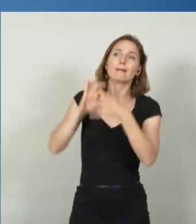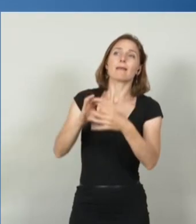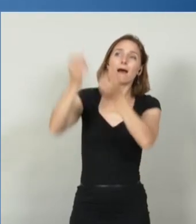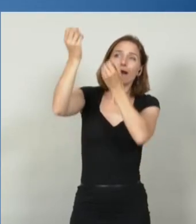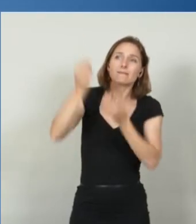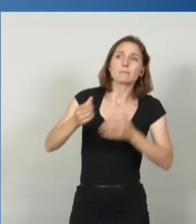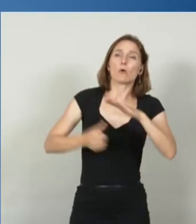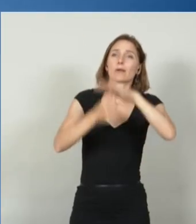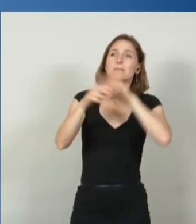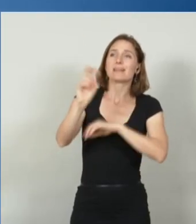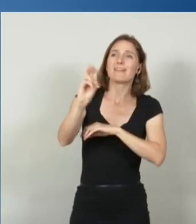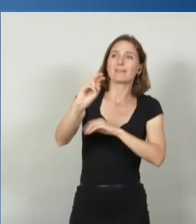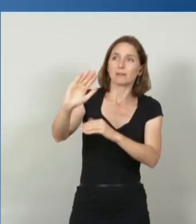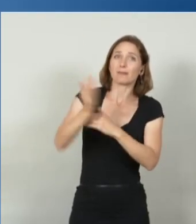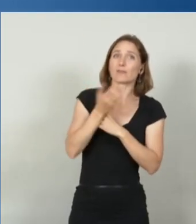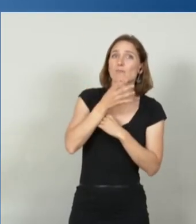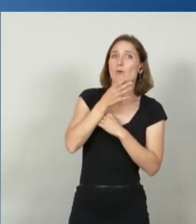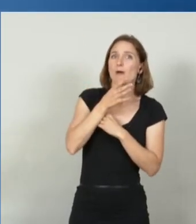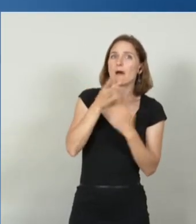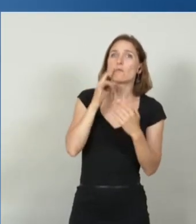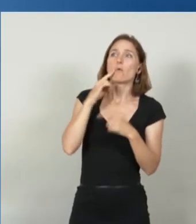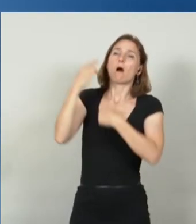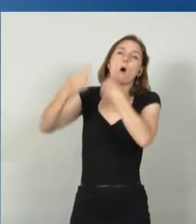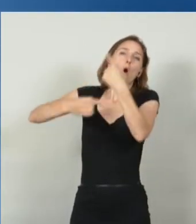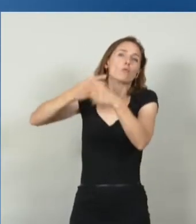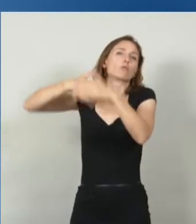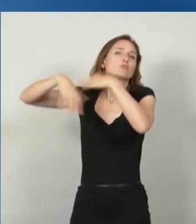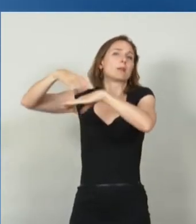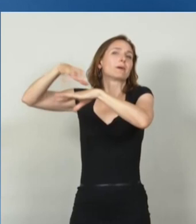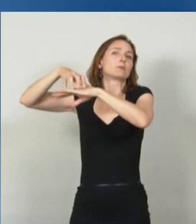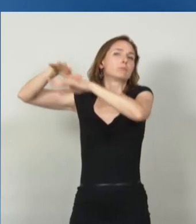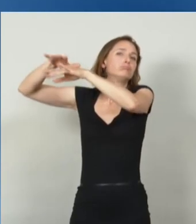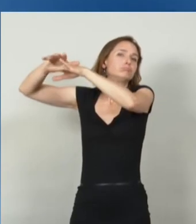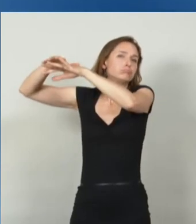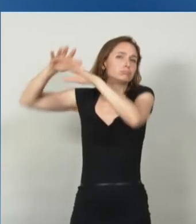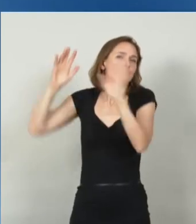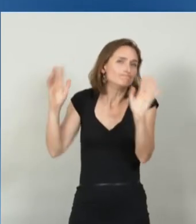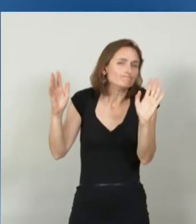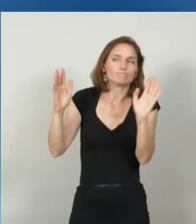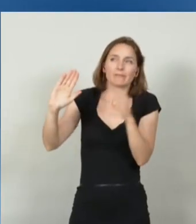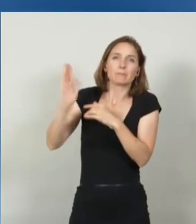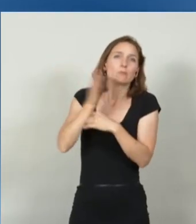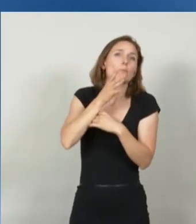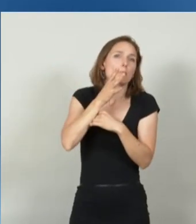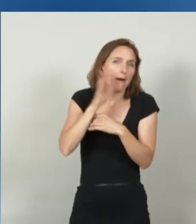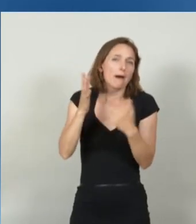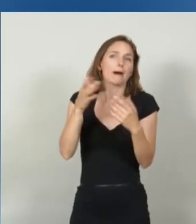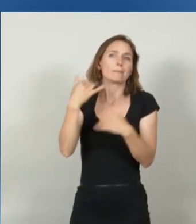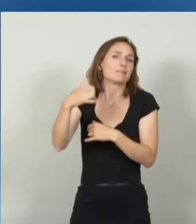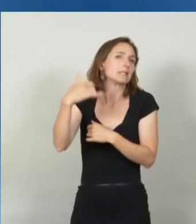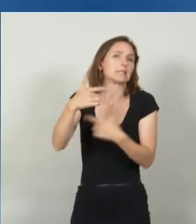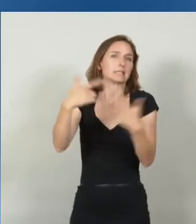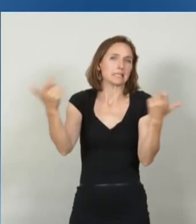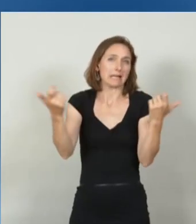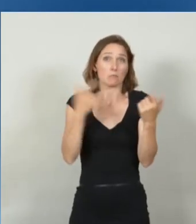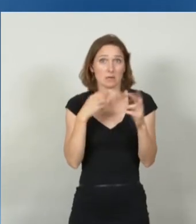et qu'elle ne fera pas l'objet d'une présentation en conseil municipal j'espère qu'au moins on l'aura en commission parce que je crois que il est important d'avoir un certain